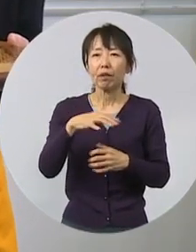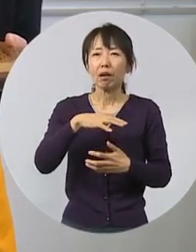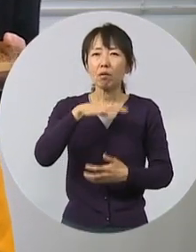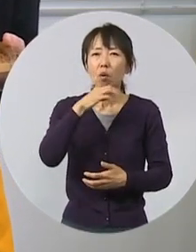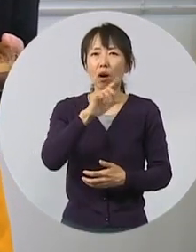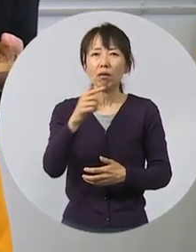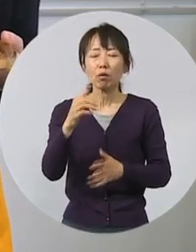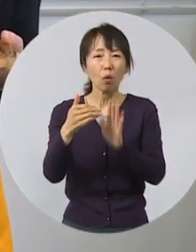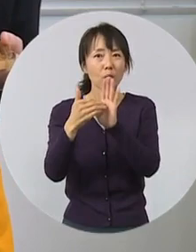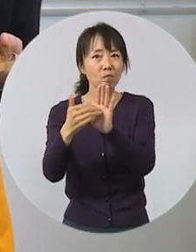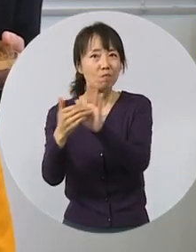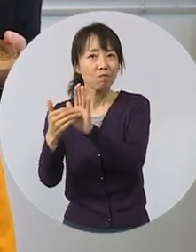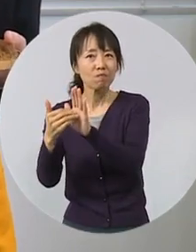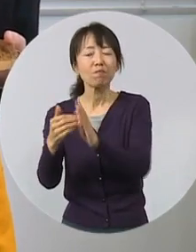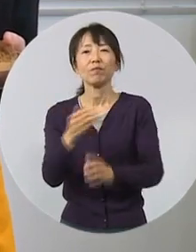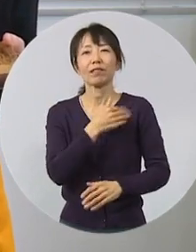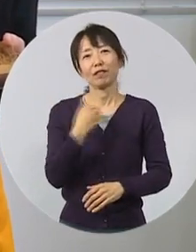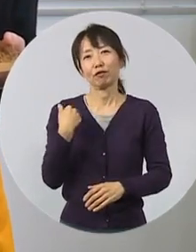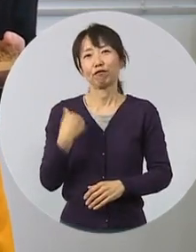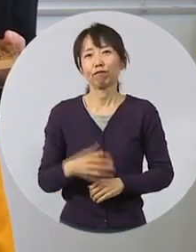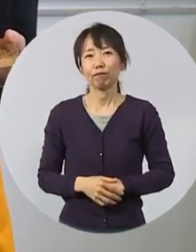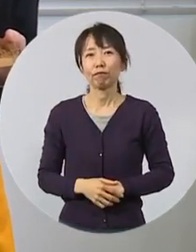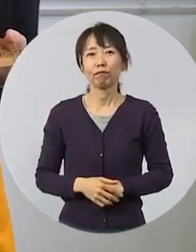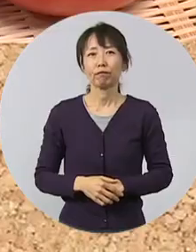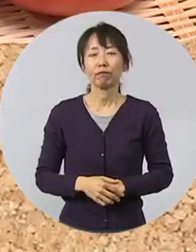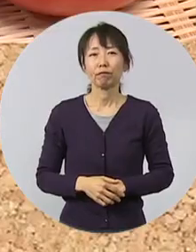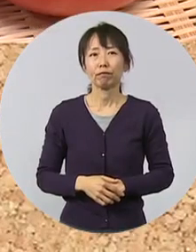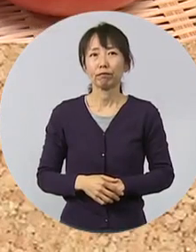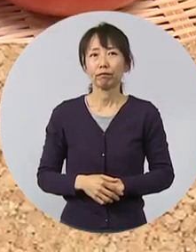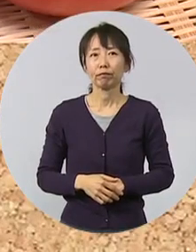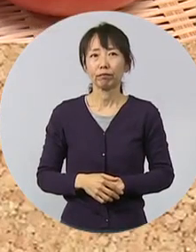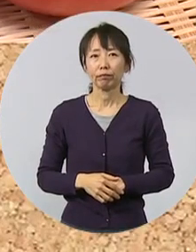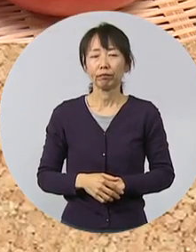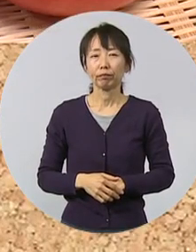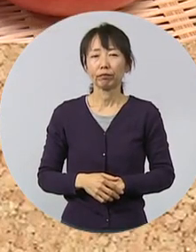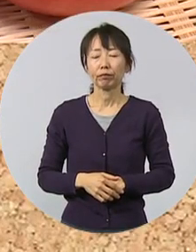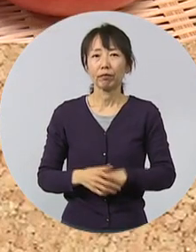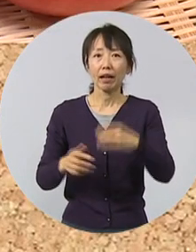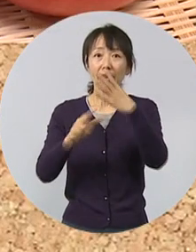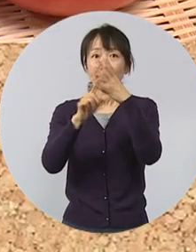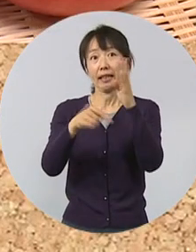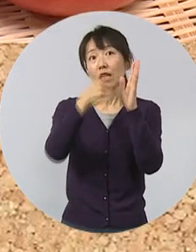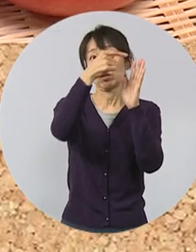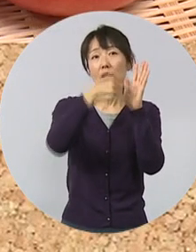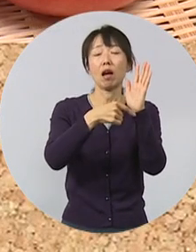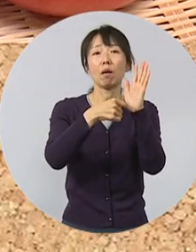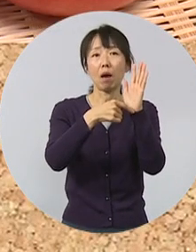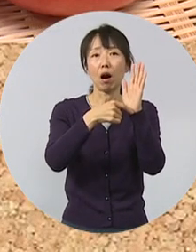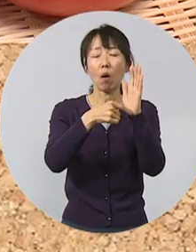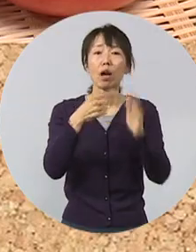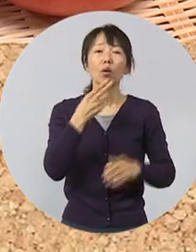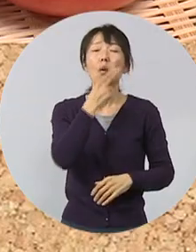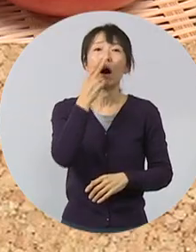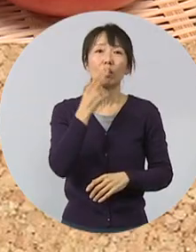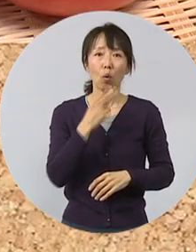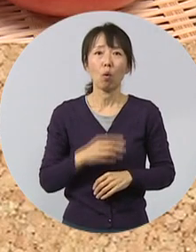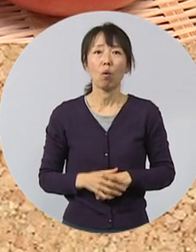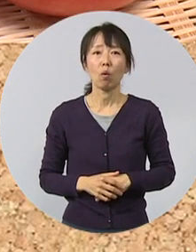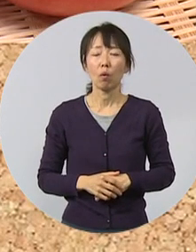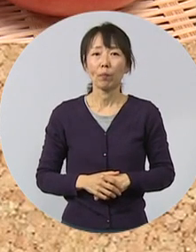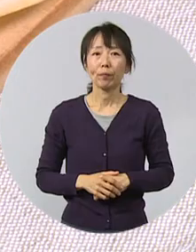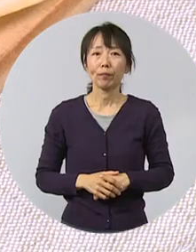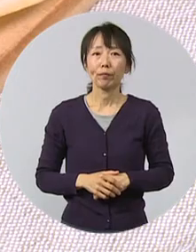防する効果があると言われています。 今月の食材は藤沢産のトマトを使います